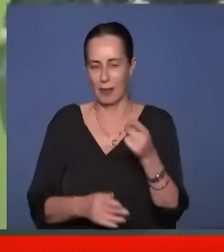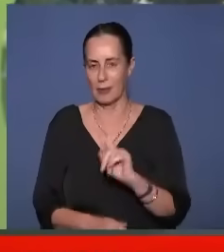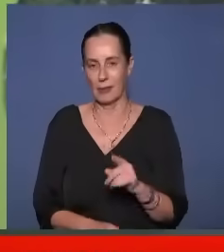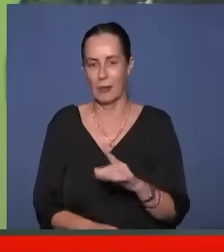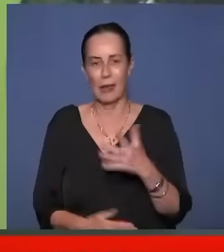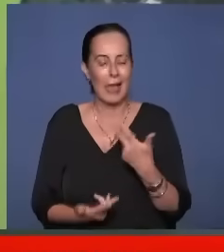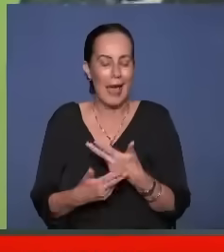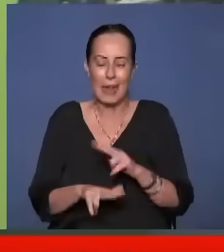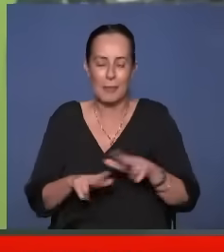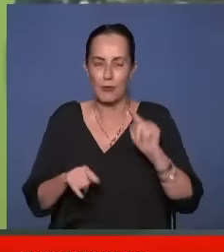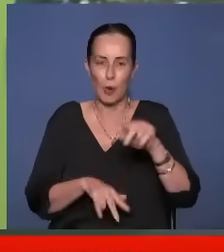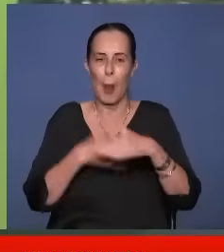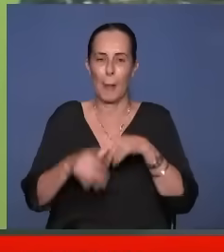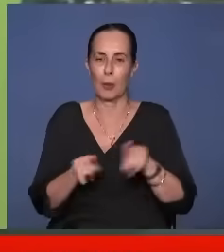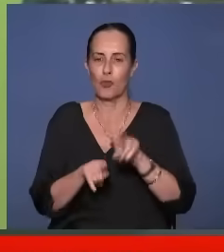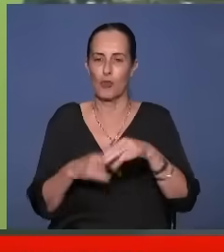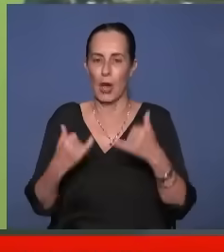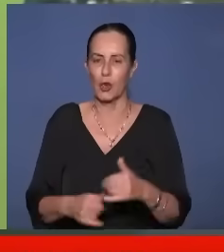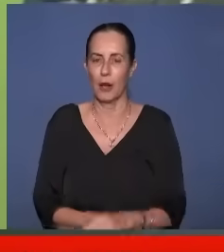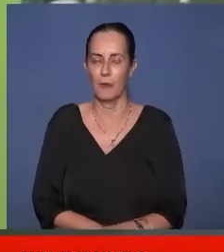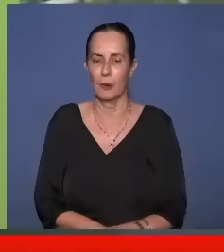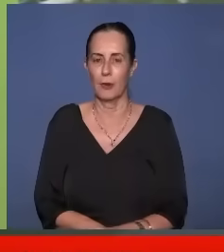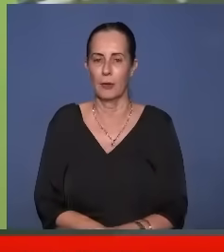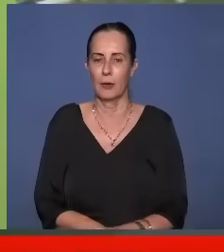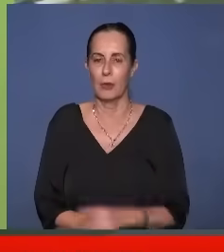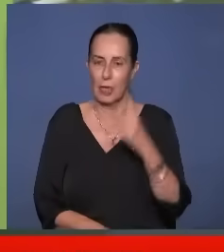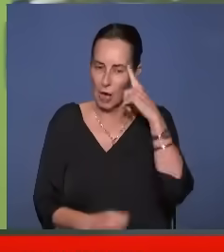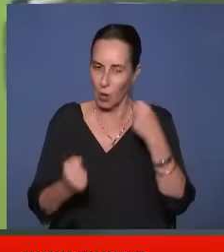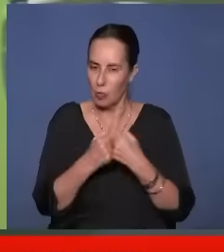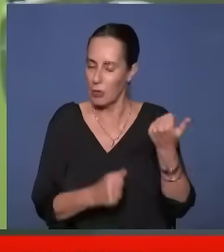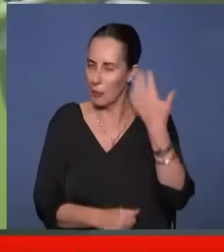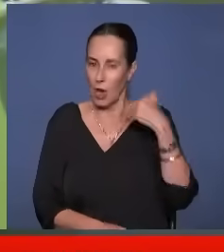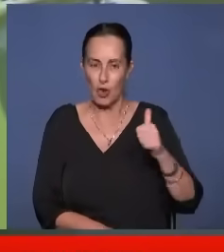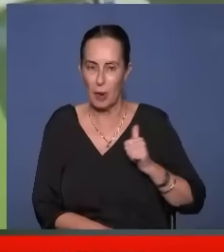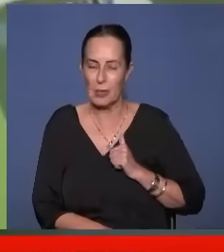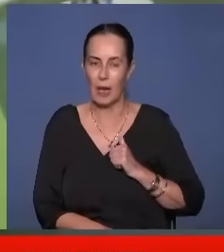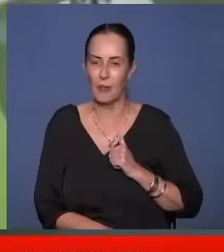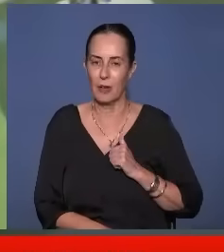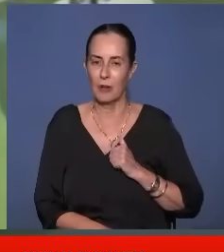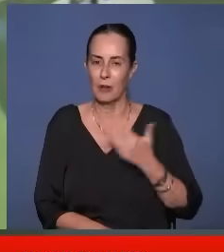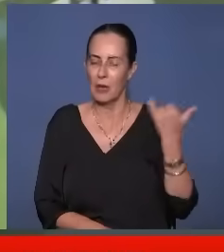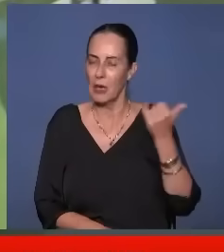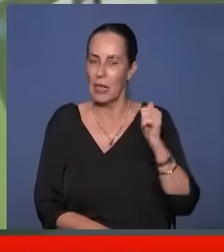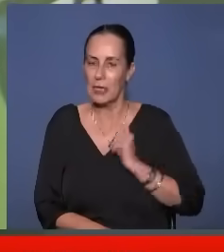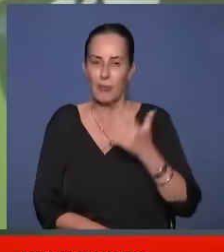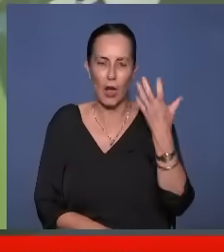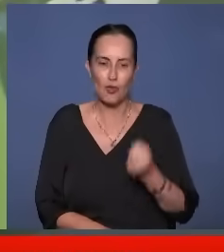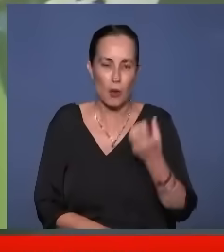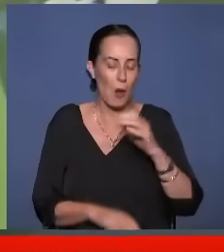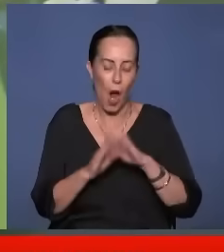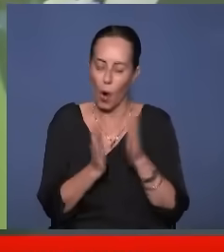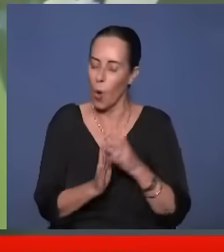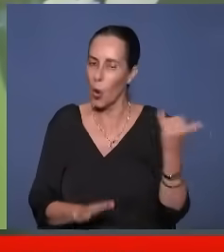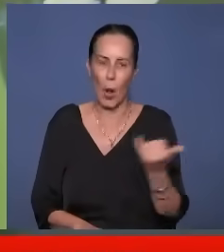מצב שנגיע לבלגן הזה. ידעו להתמודד, תמיד היה צבא שם. זה הצבא, ג'יפים, תנועה, כל הזמן,